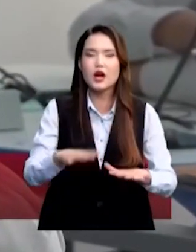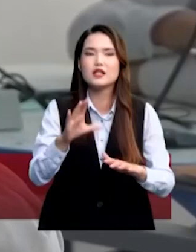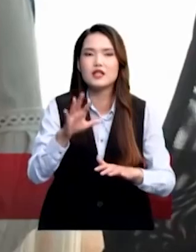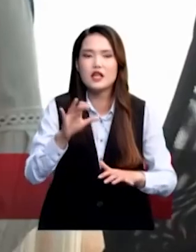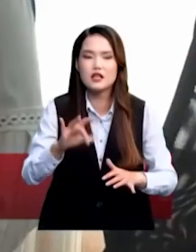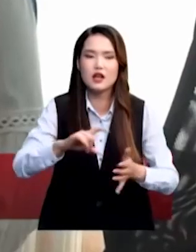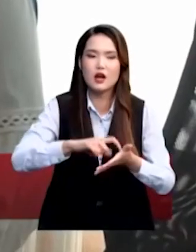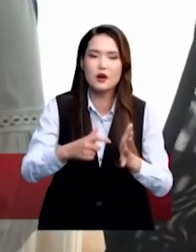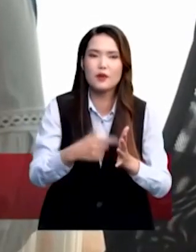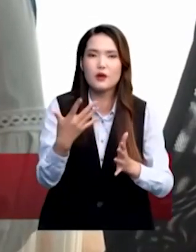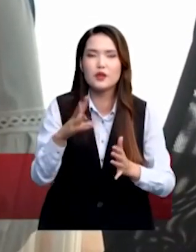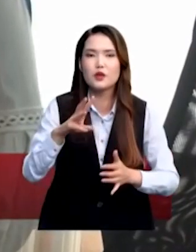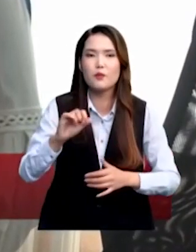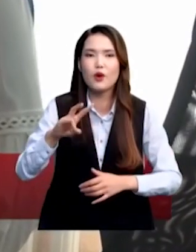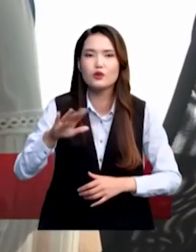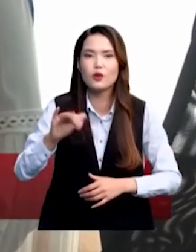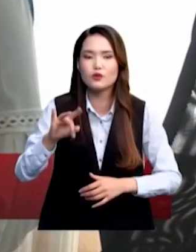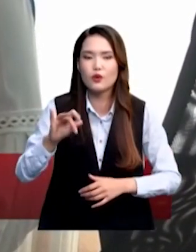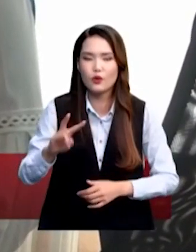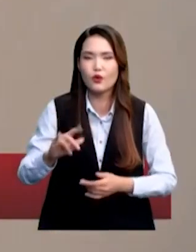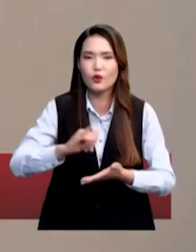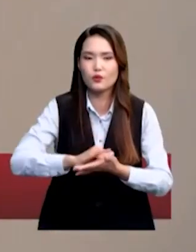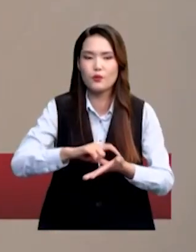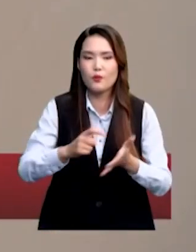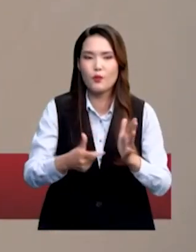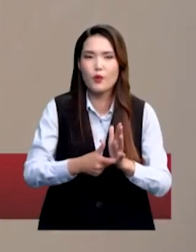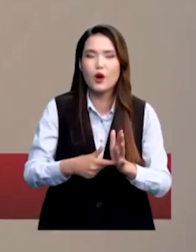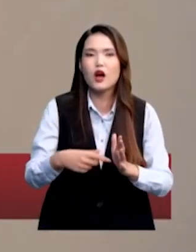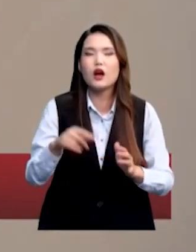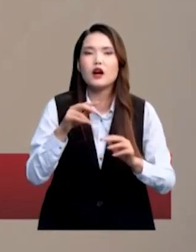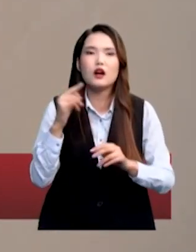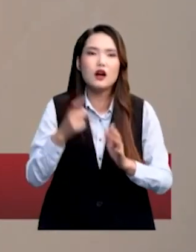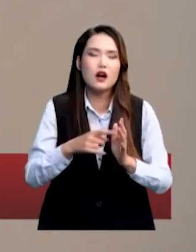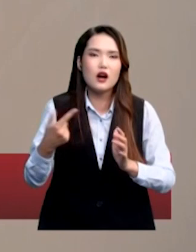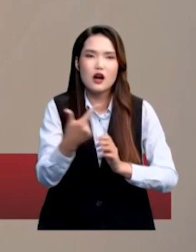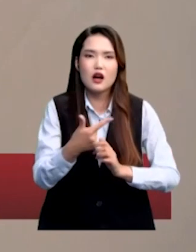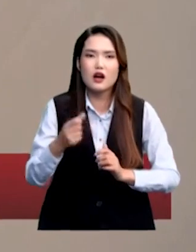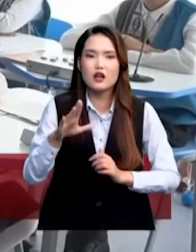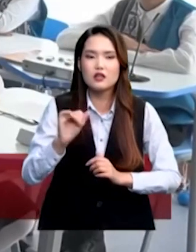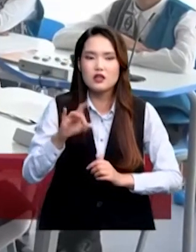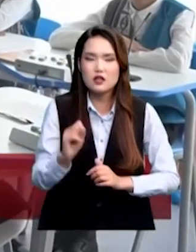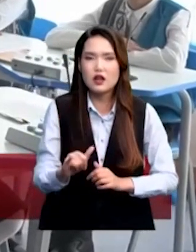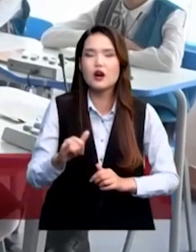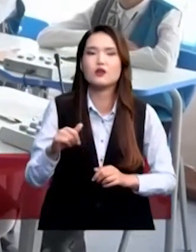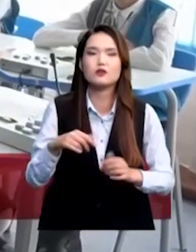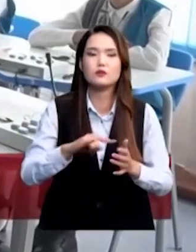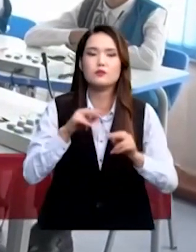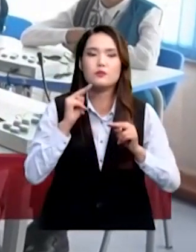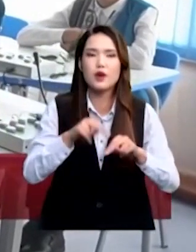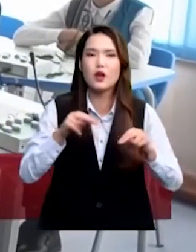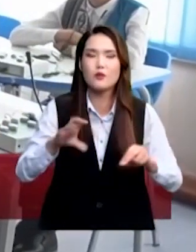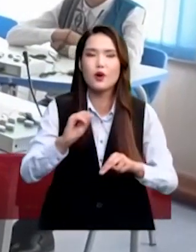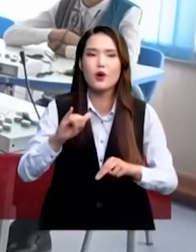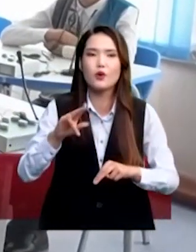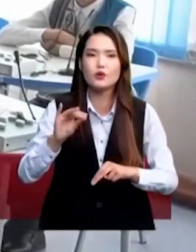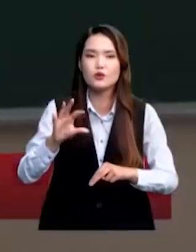мен 5 Монтессори бөлмесін жабдықтады. Қарағанды, Атырау және Петропавл қалаларында 4 аудио сынып ашты.